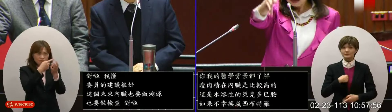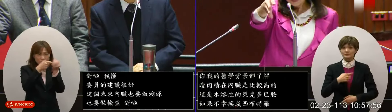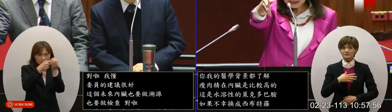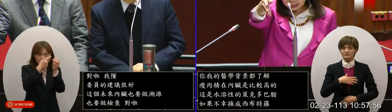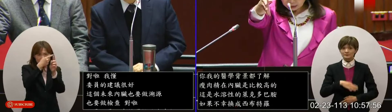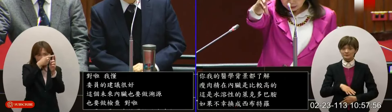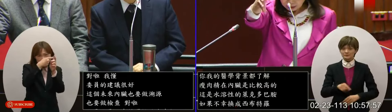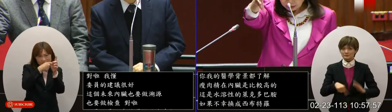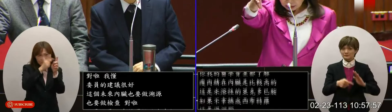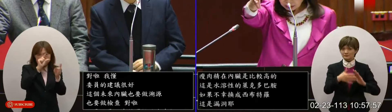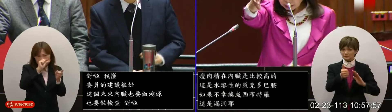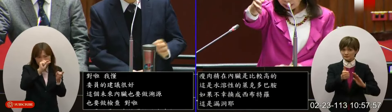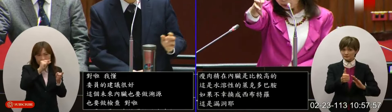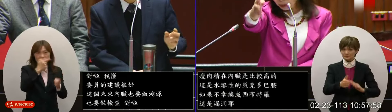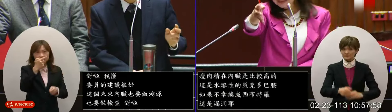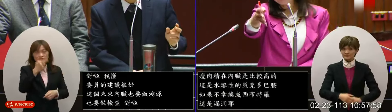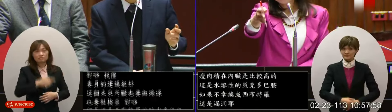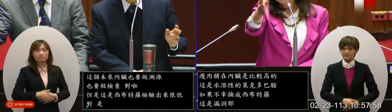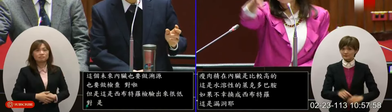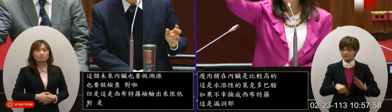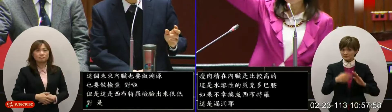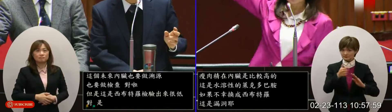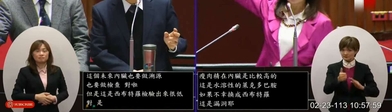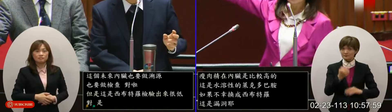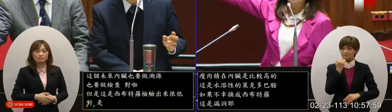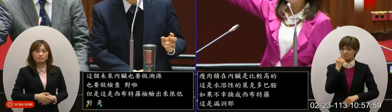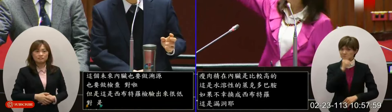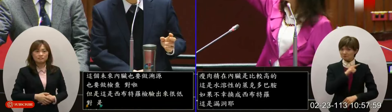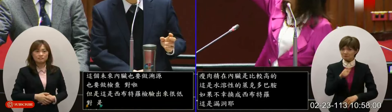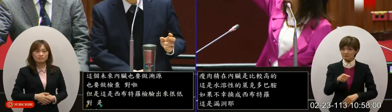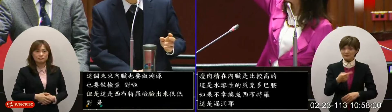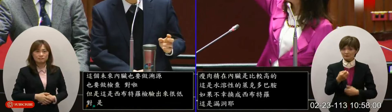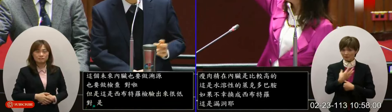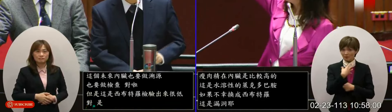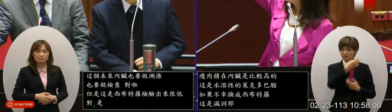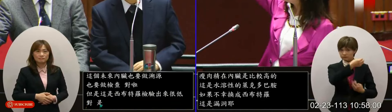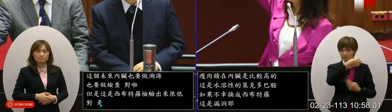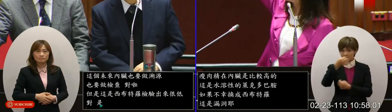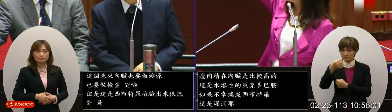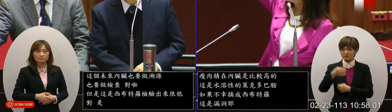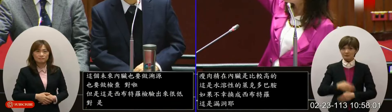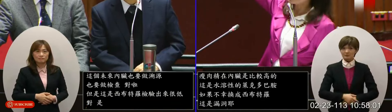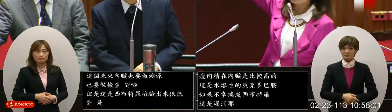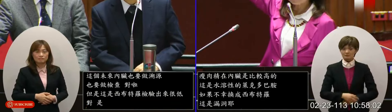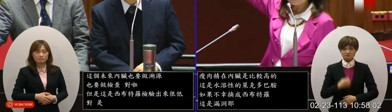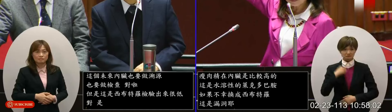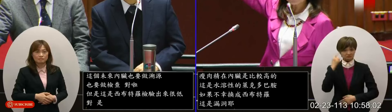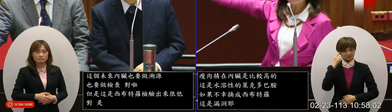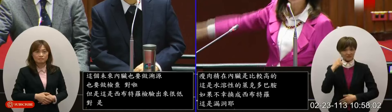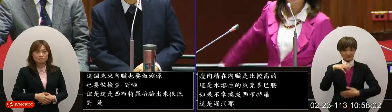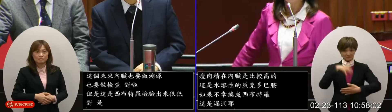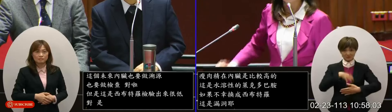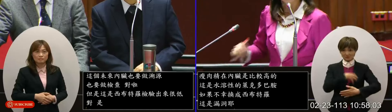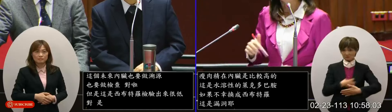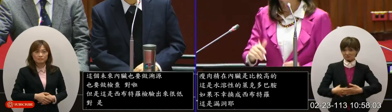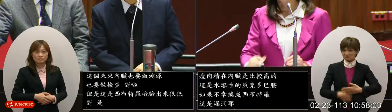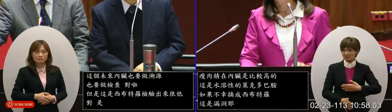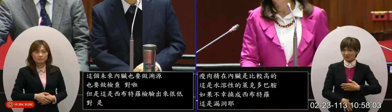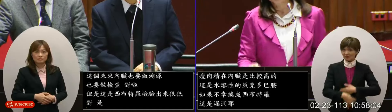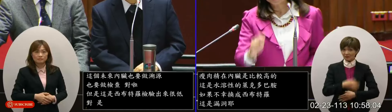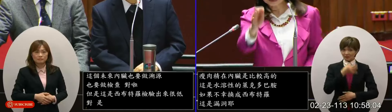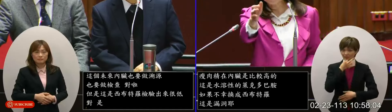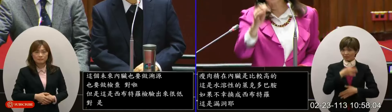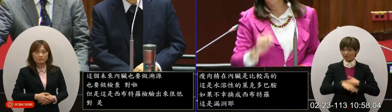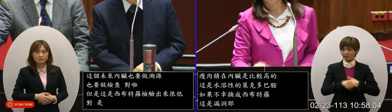防， 是 院长 是 不能有。 院长可不可以有个时程？因为本席认为内脏是目前是实安的漏